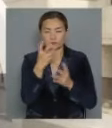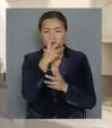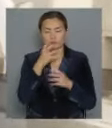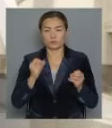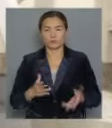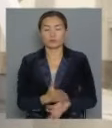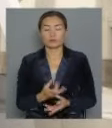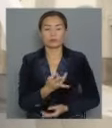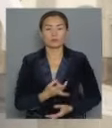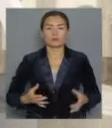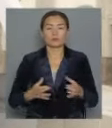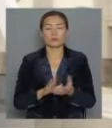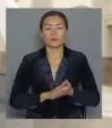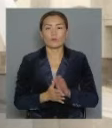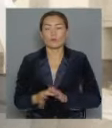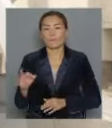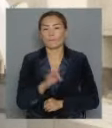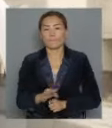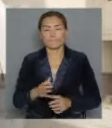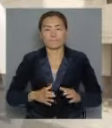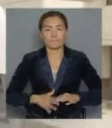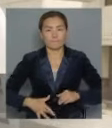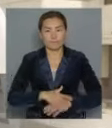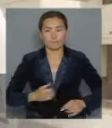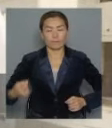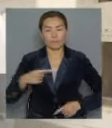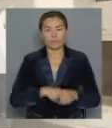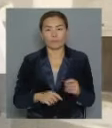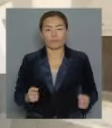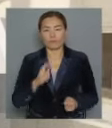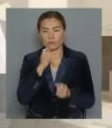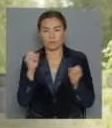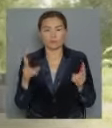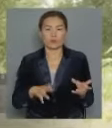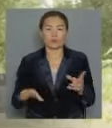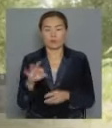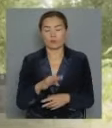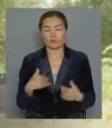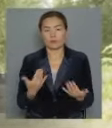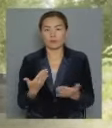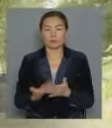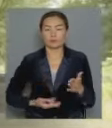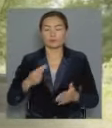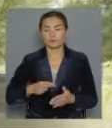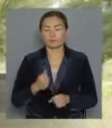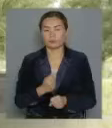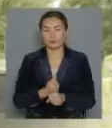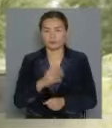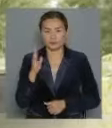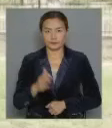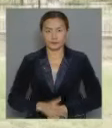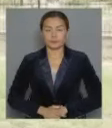бар. Аудандық төтенше жағдайлар жөніндегі бөлім халық арасында өрттен келетін қауіп туралы кеңінен түсінік жұмыстарын жүргізіп